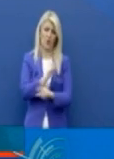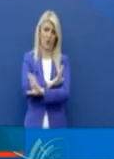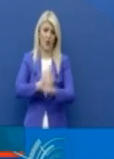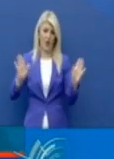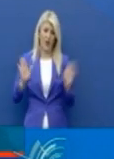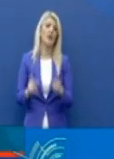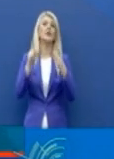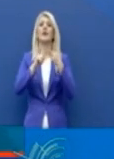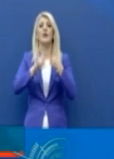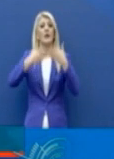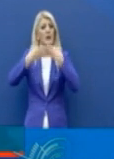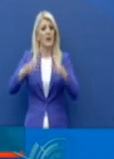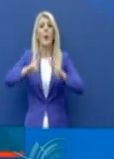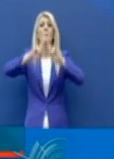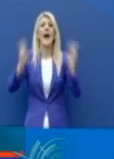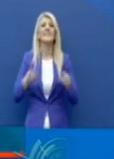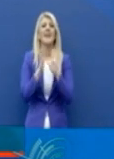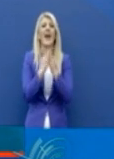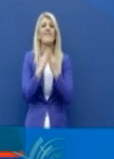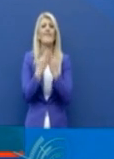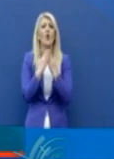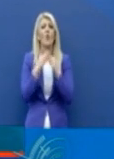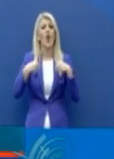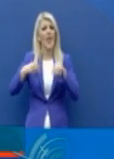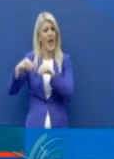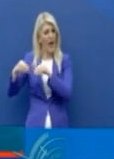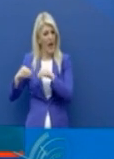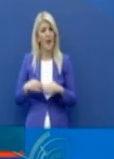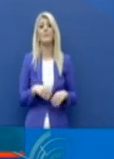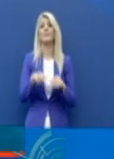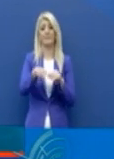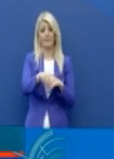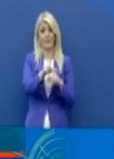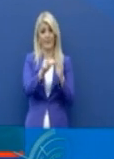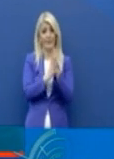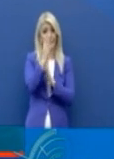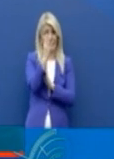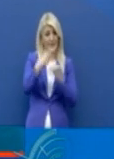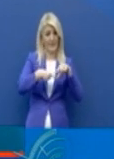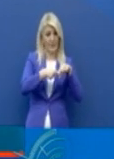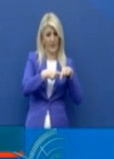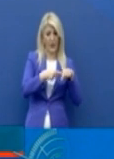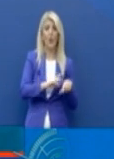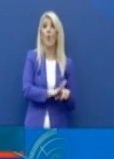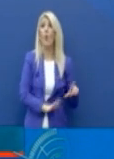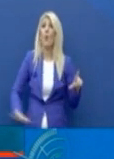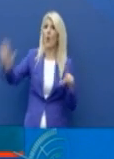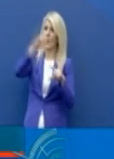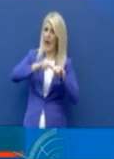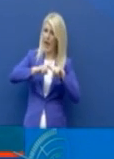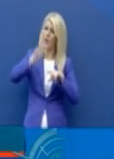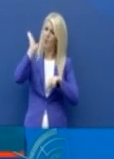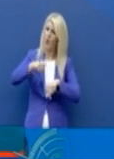άνοιγμα των βιβλιοπωλείων από τη Δευτέρα 14 Δεκεμβρίου 2020 σε όλη τη χώρα, επίσης με δυνατότητα διευρυμένου